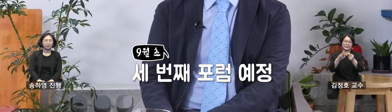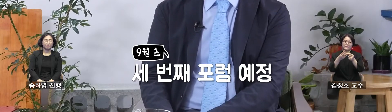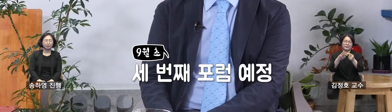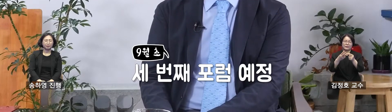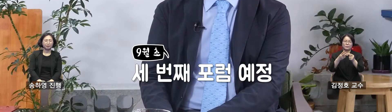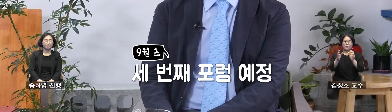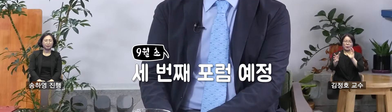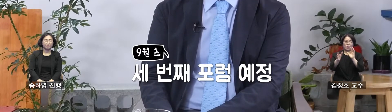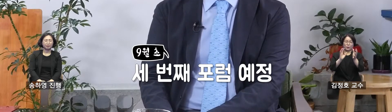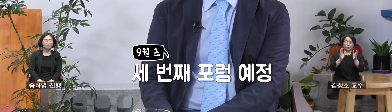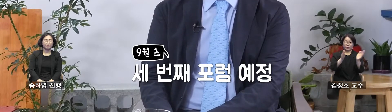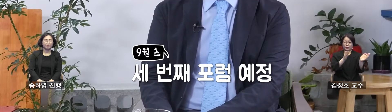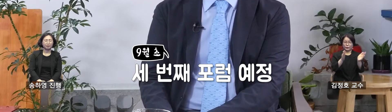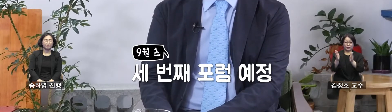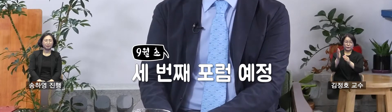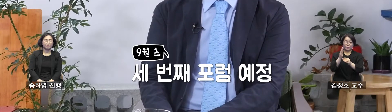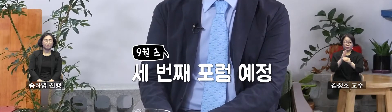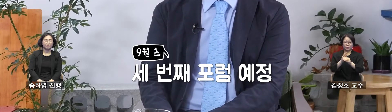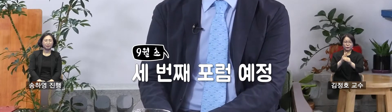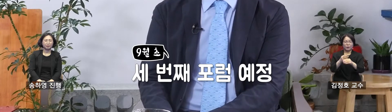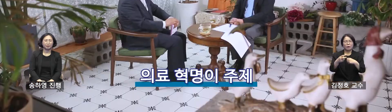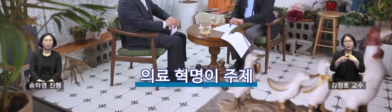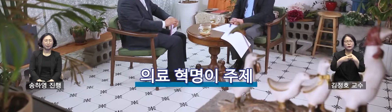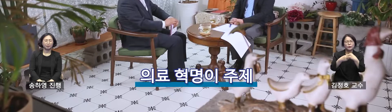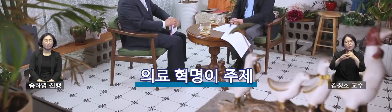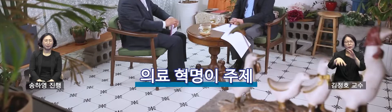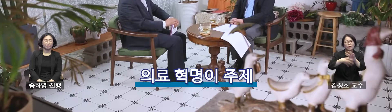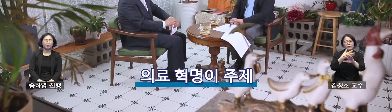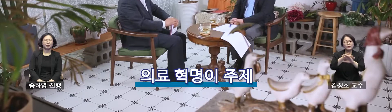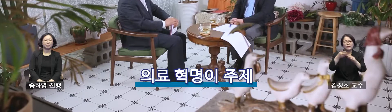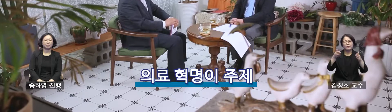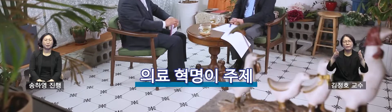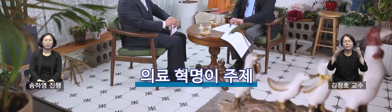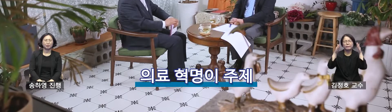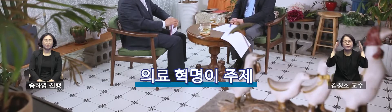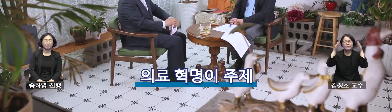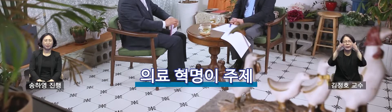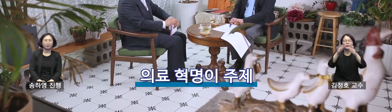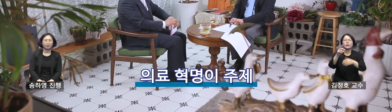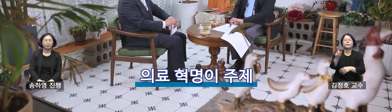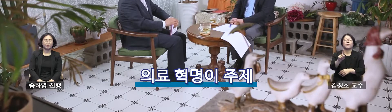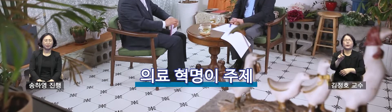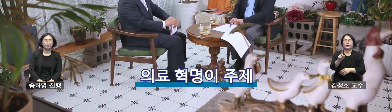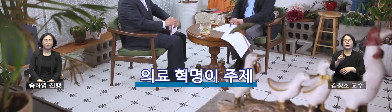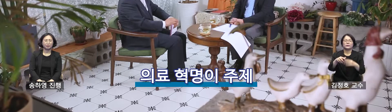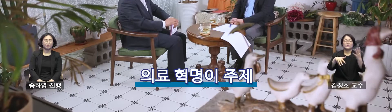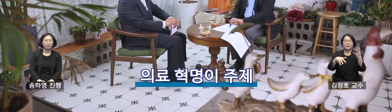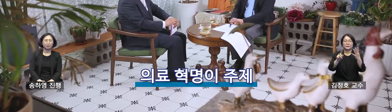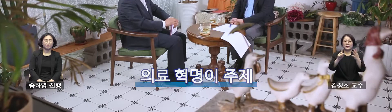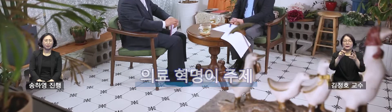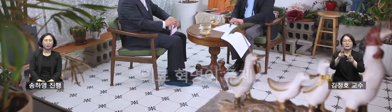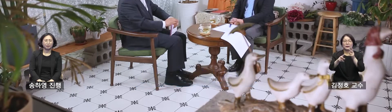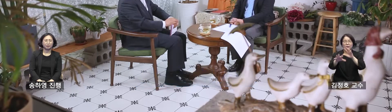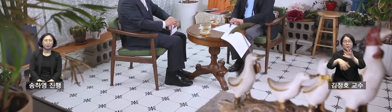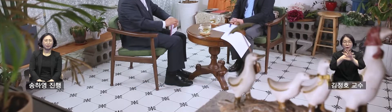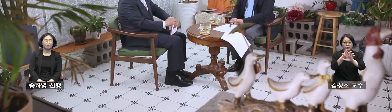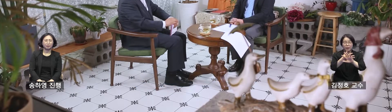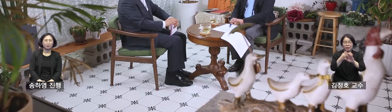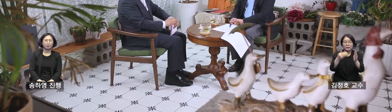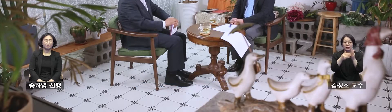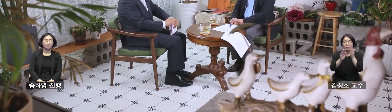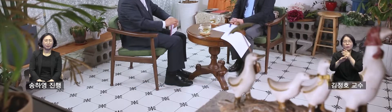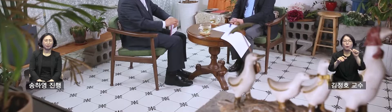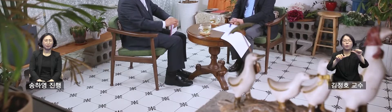포럼을 준비하고 있는데요. 과연 의료혁명이 어떻게 갈 것인가? 저는 4차 산업혁명 다음에 5차